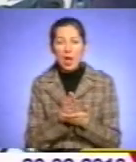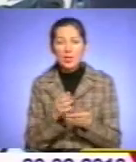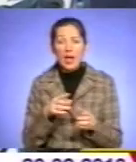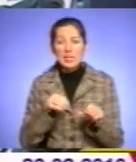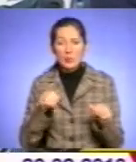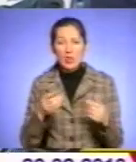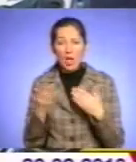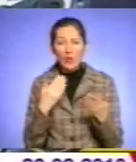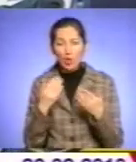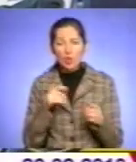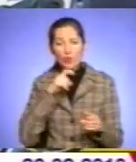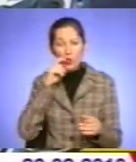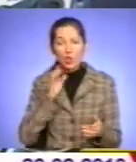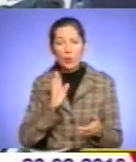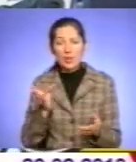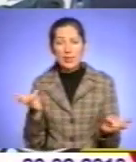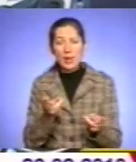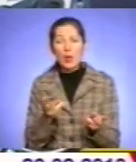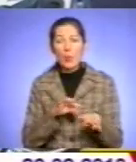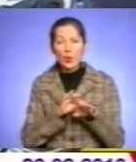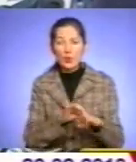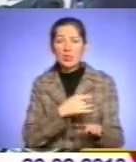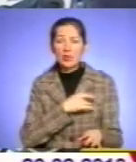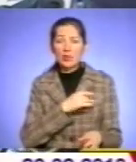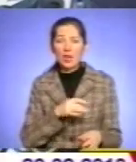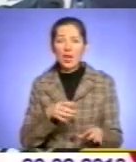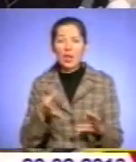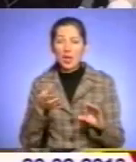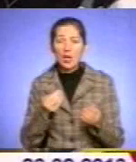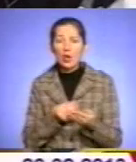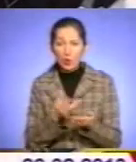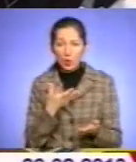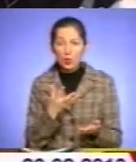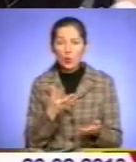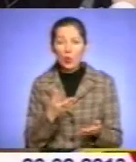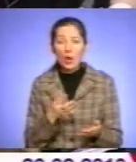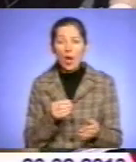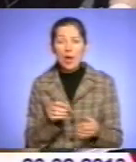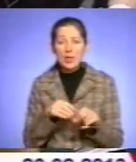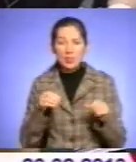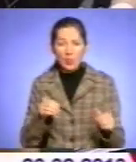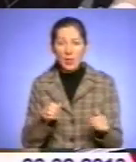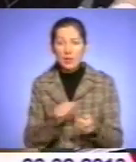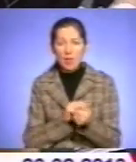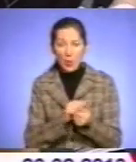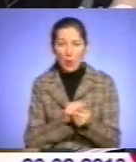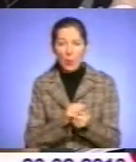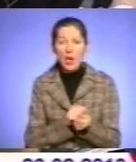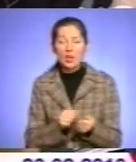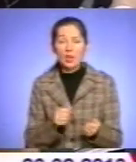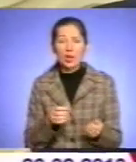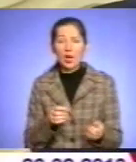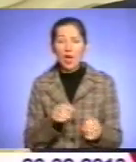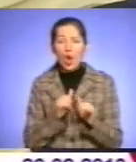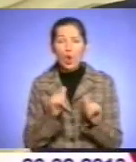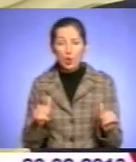відбулася, потрібно провести інвентаризацію та переоцінку земель. Адже на папері родючі українські чорноземи нині мають катастрофічно